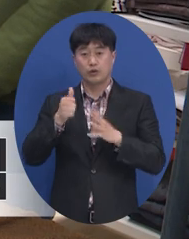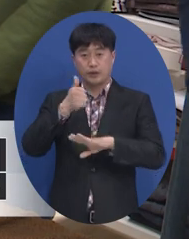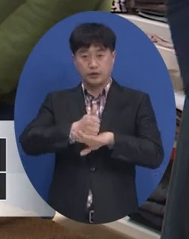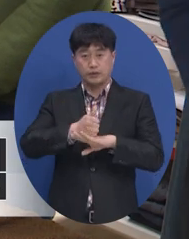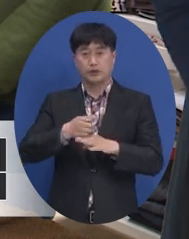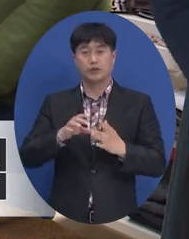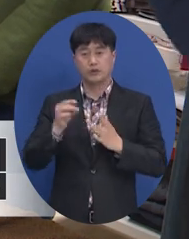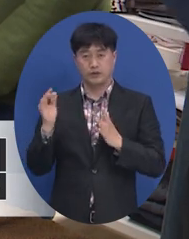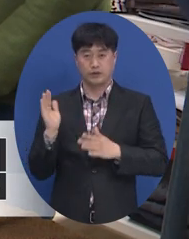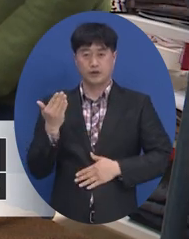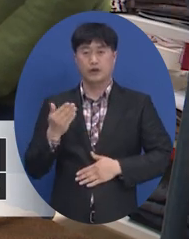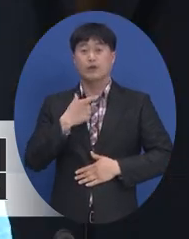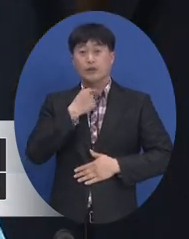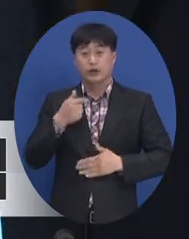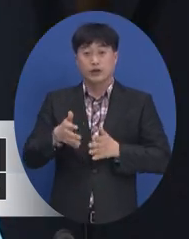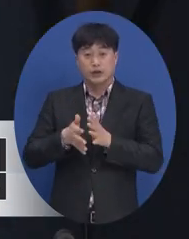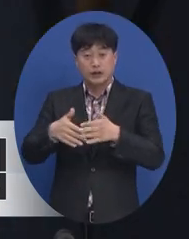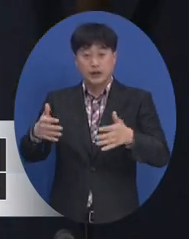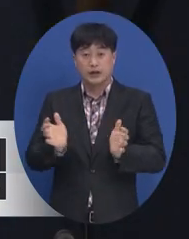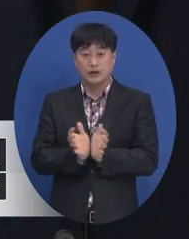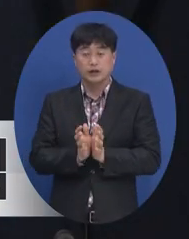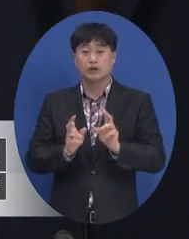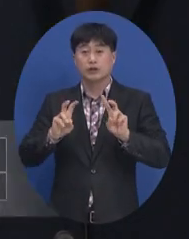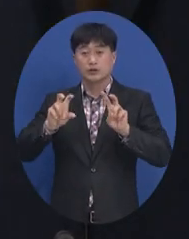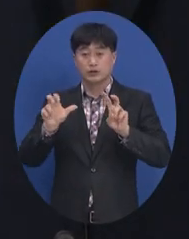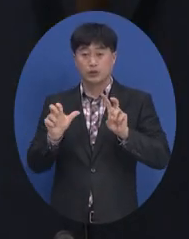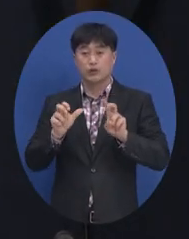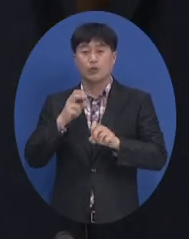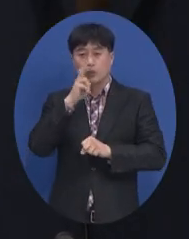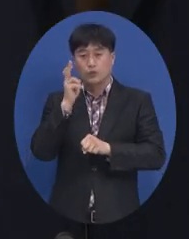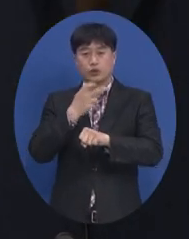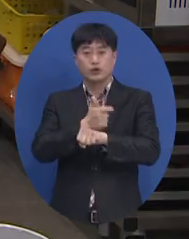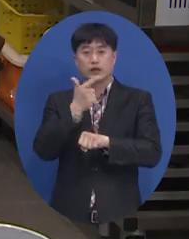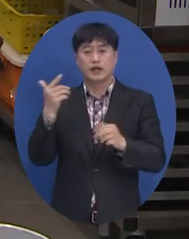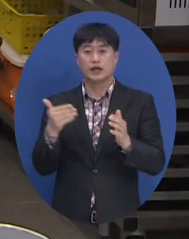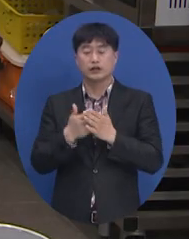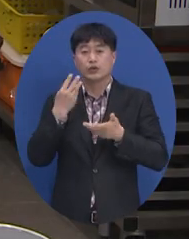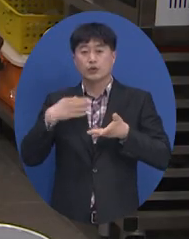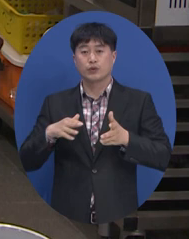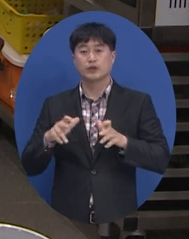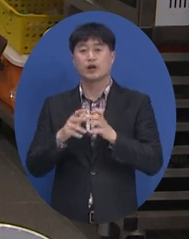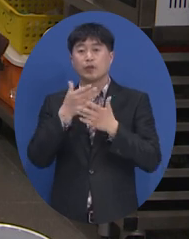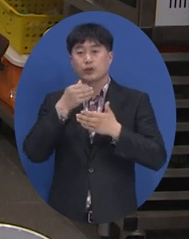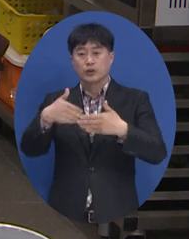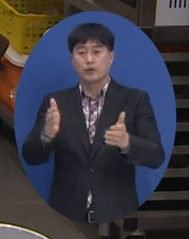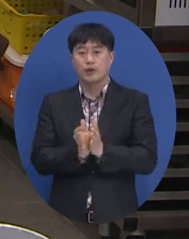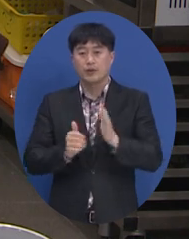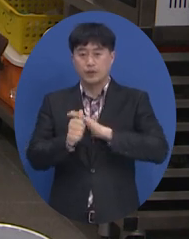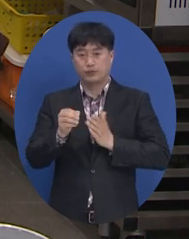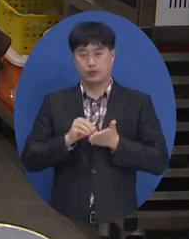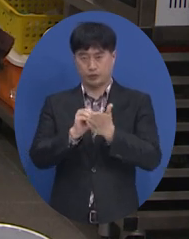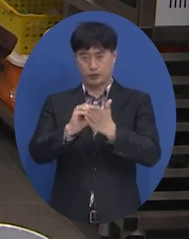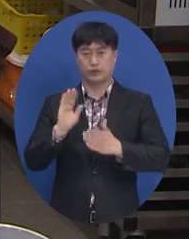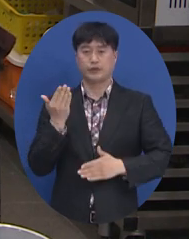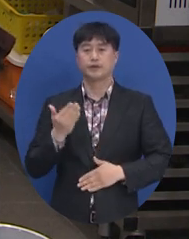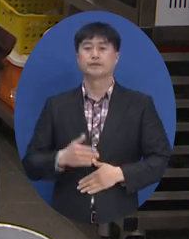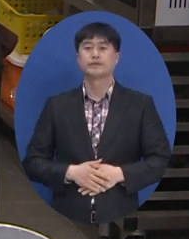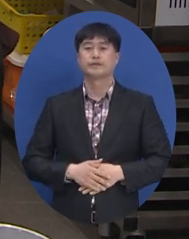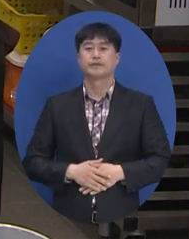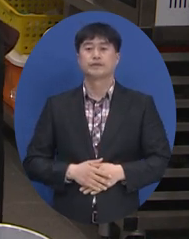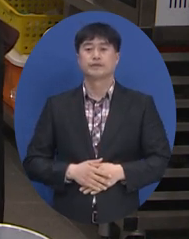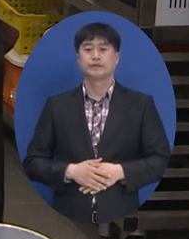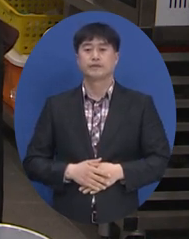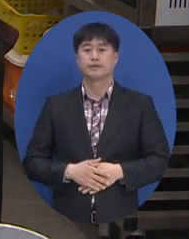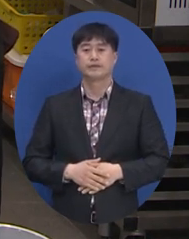합니다 키만 기관은 2월 25일 오후 6시까지 경기도 장애인 복지 과로 방문 접수하면 됩니다